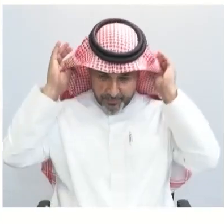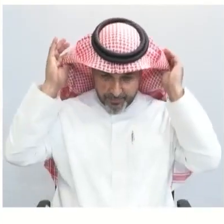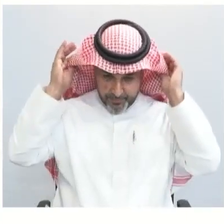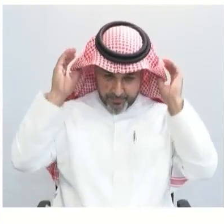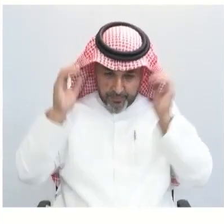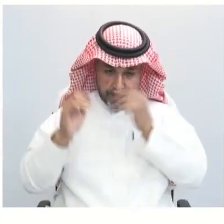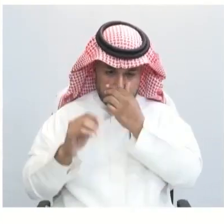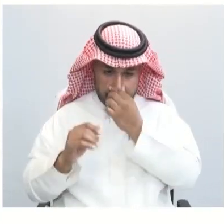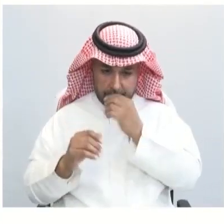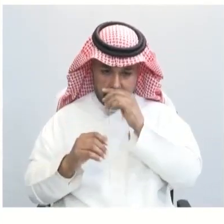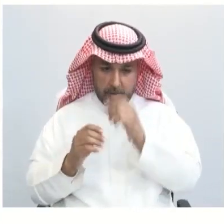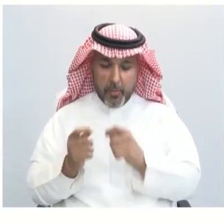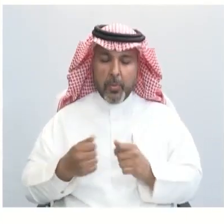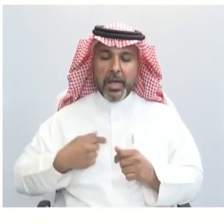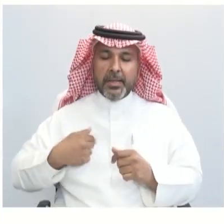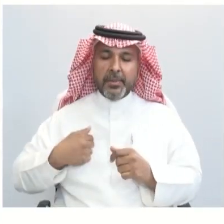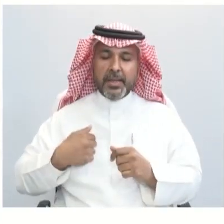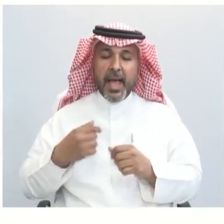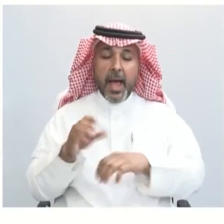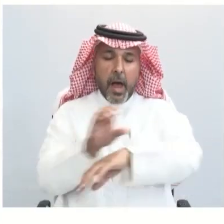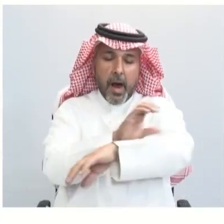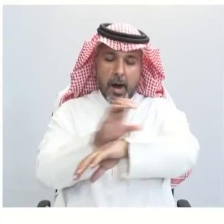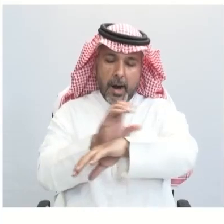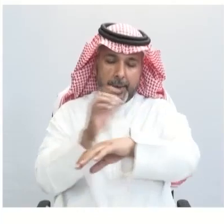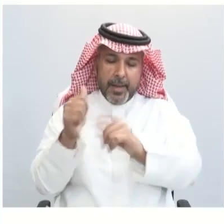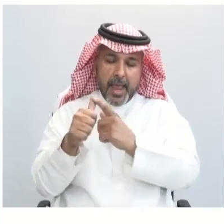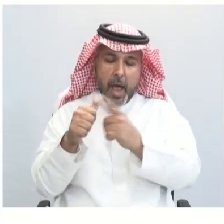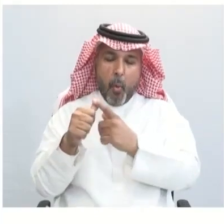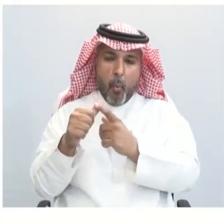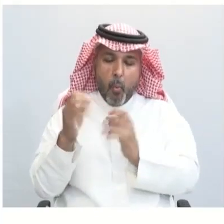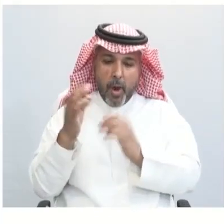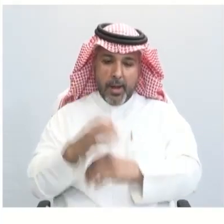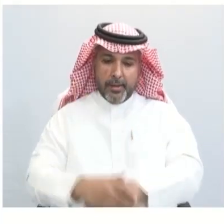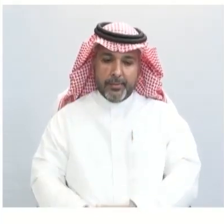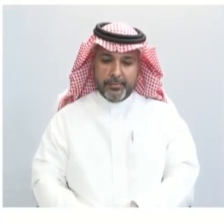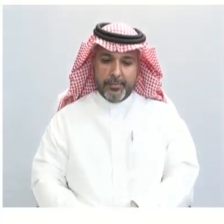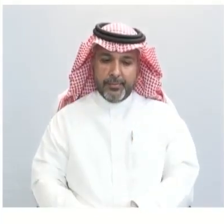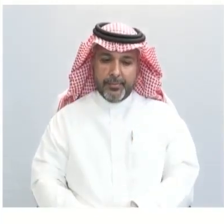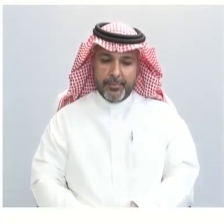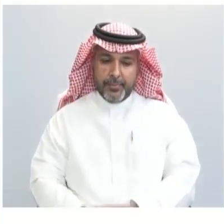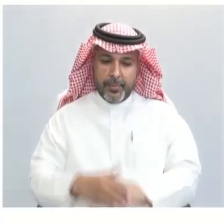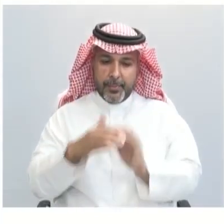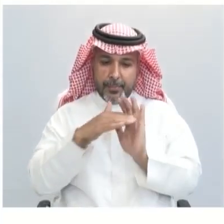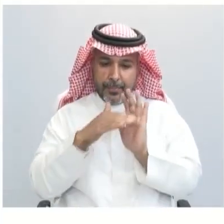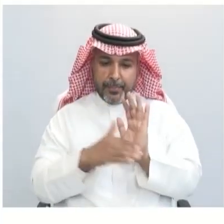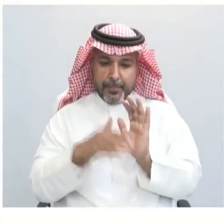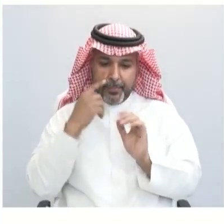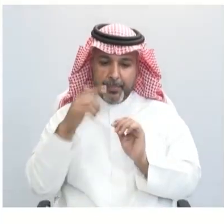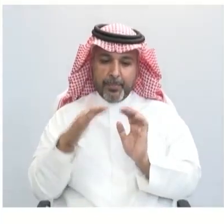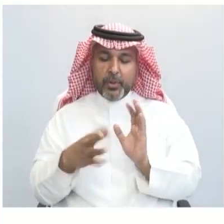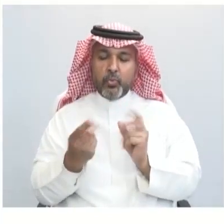هنا نقوم بإدخال الإيميل. دائما نقوم بإدخال إيميلك الشخصي في المنصة، اليوزر